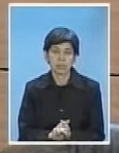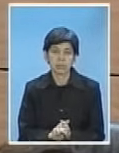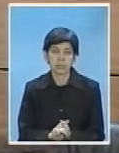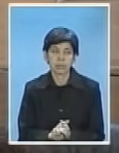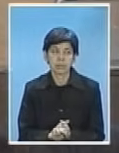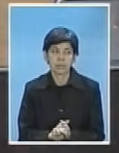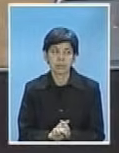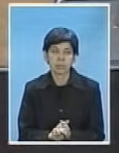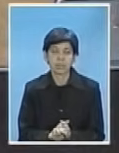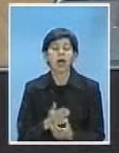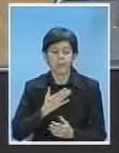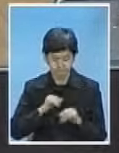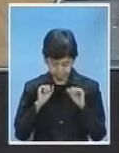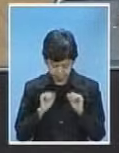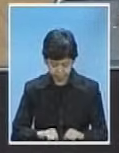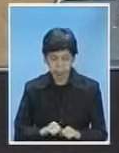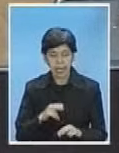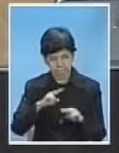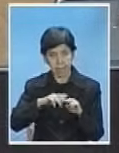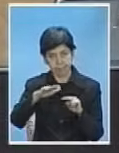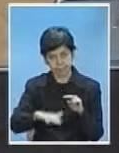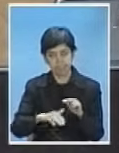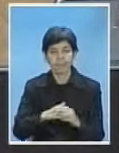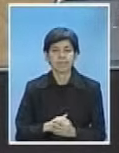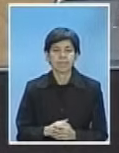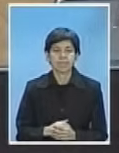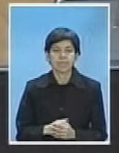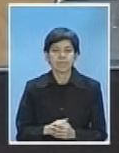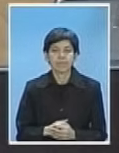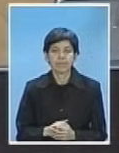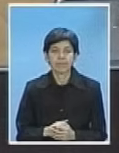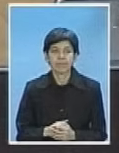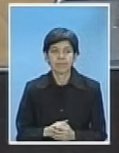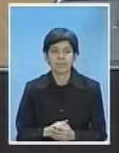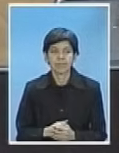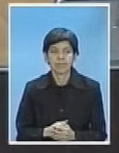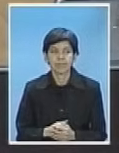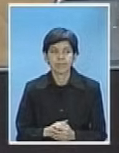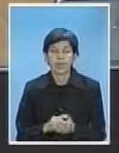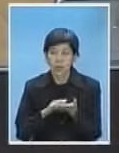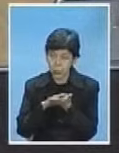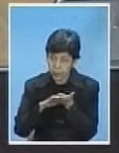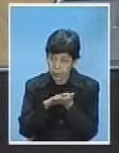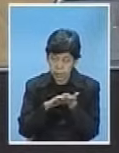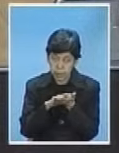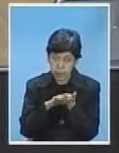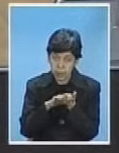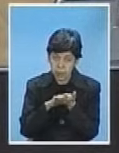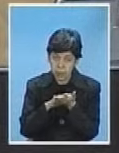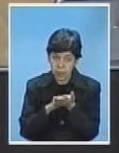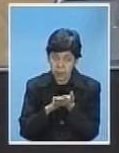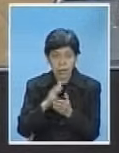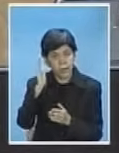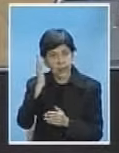ครับครับถ้างั้นผมจะวินิจฉัยครับเชิญเชิญท่านนั่งเถอะครับครับตกลงผมขอความนาท่าน